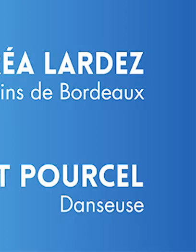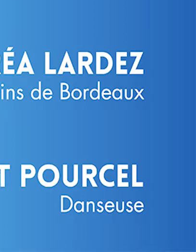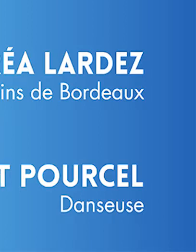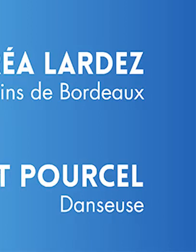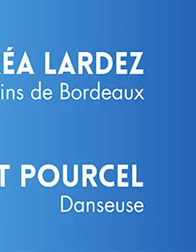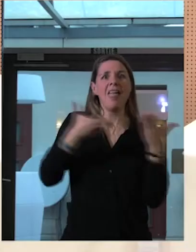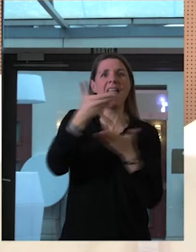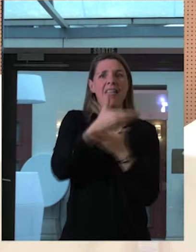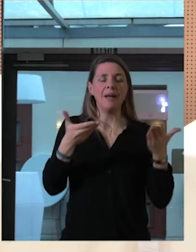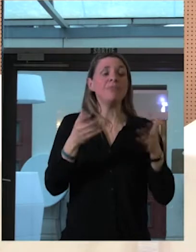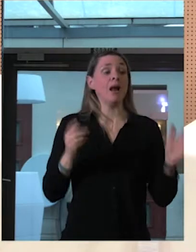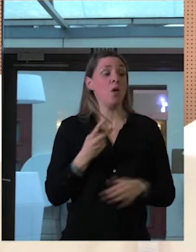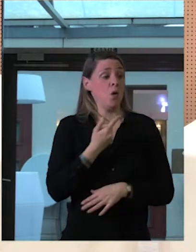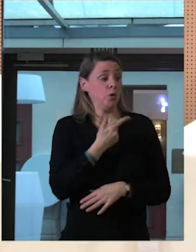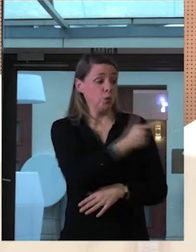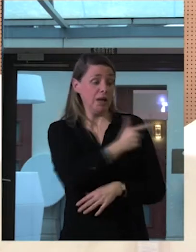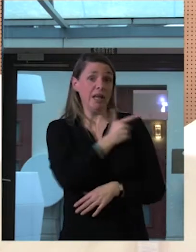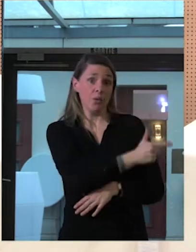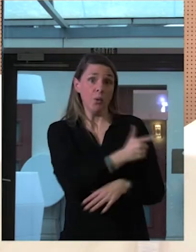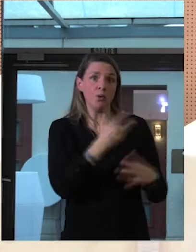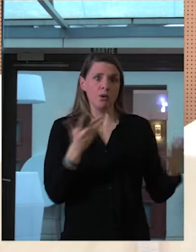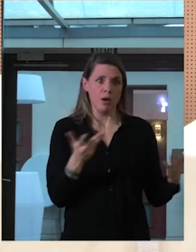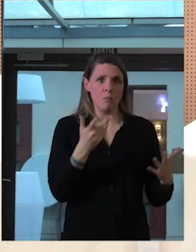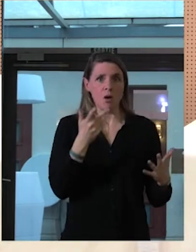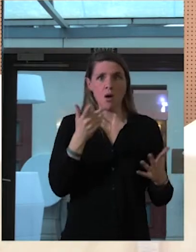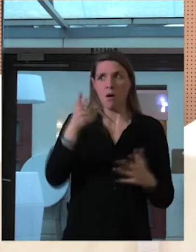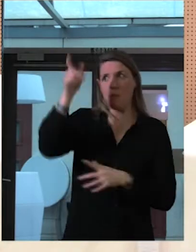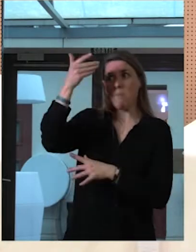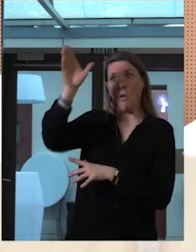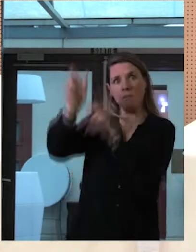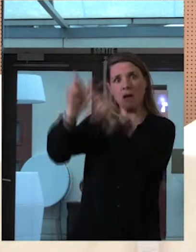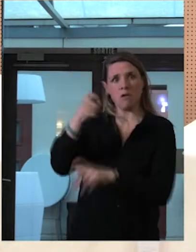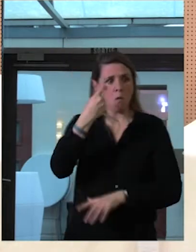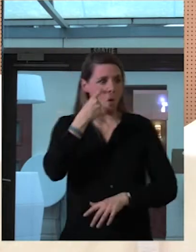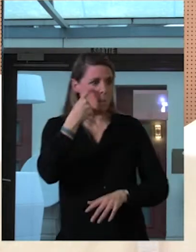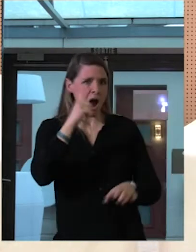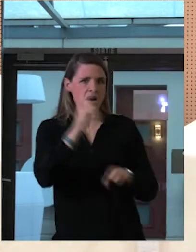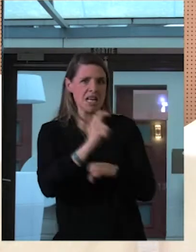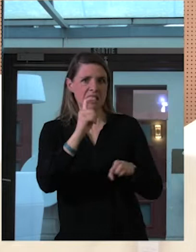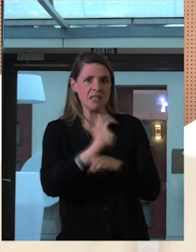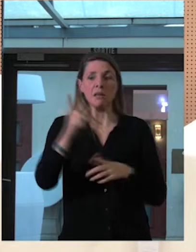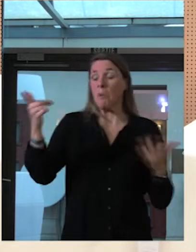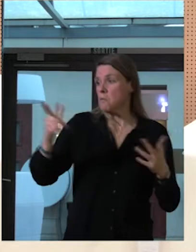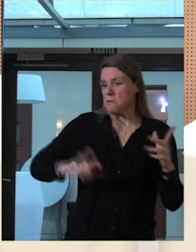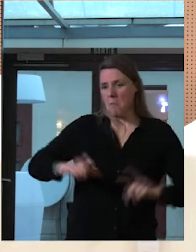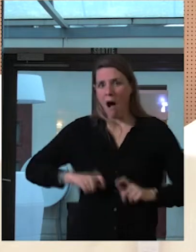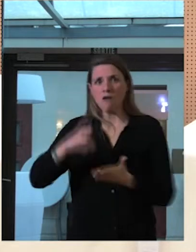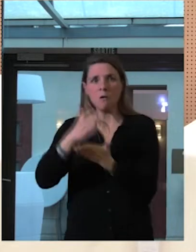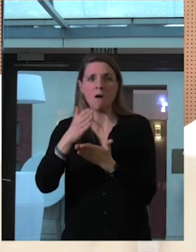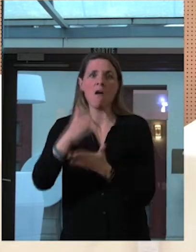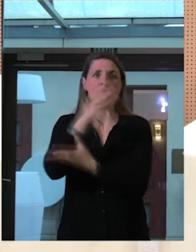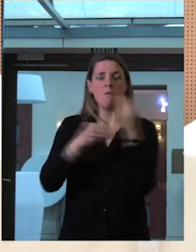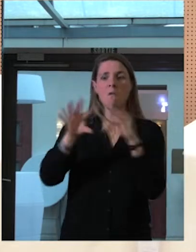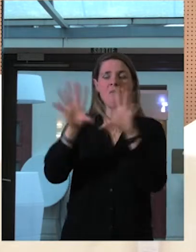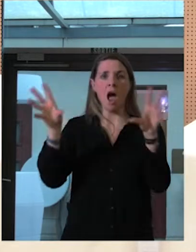tous les deux, à quelles remarques est-ce que vous avez dû faire face, soit auprès de vos camarades de classe, auprès de votre famille, quand justement